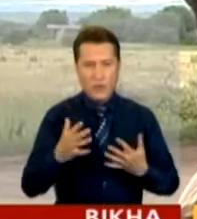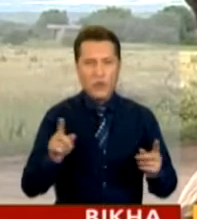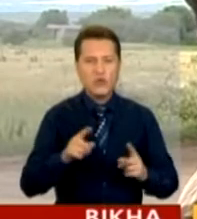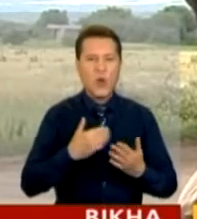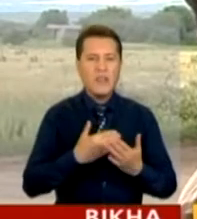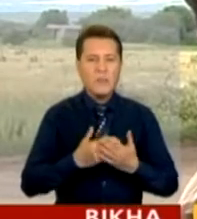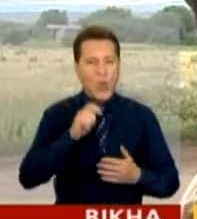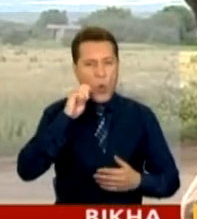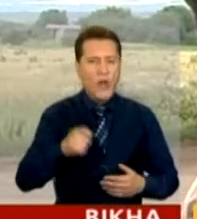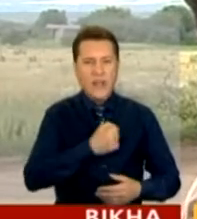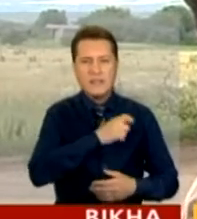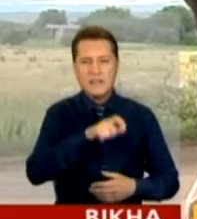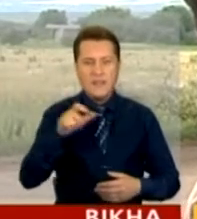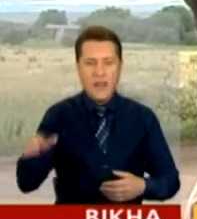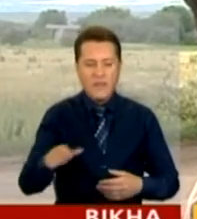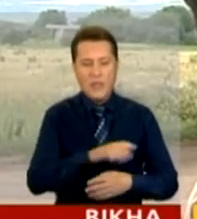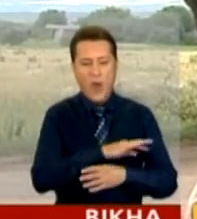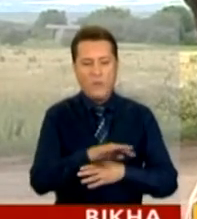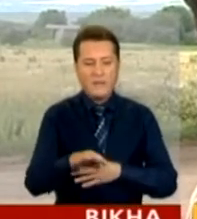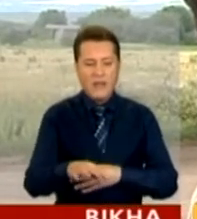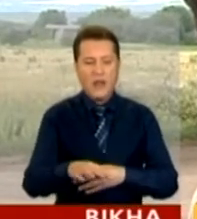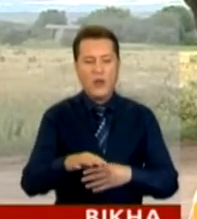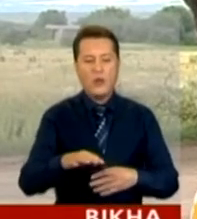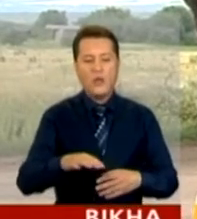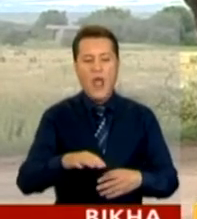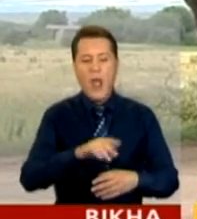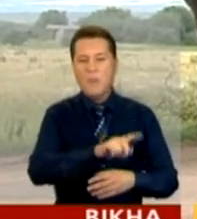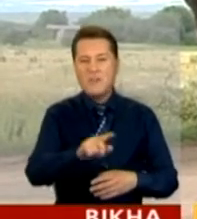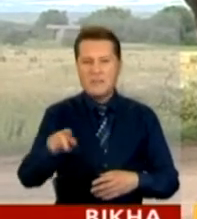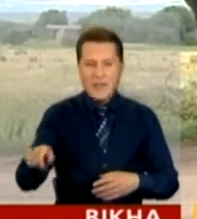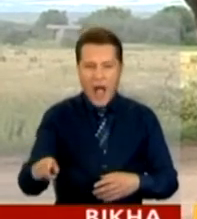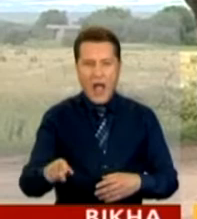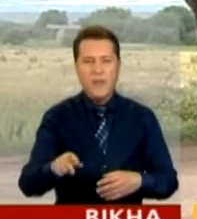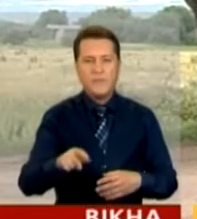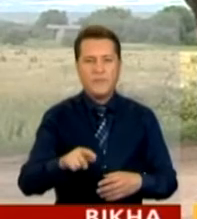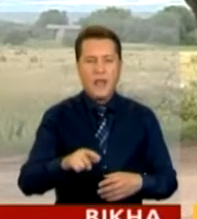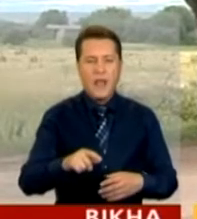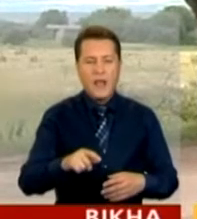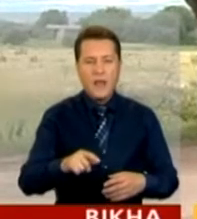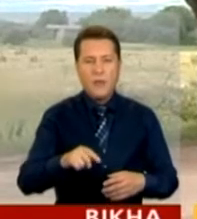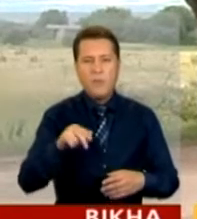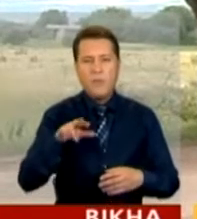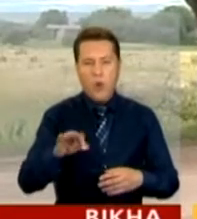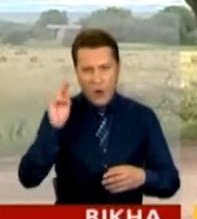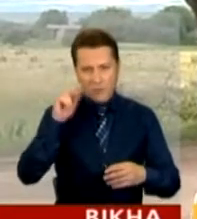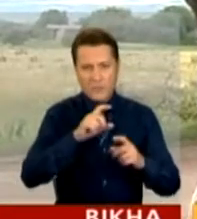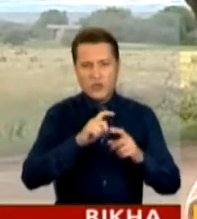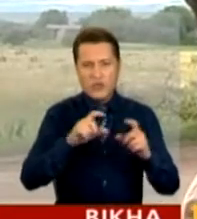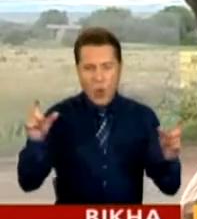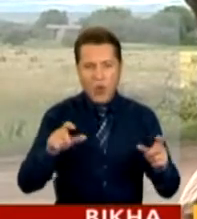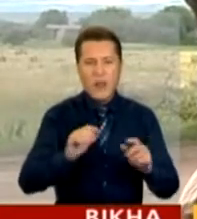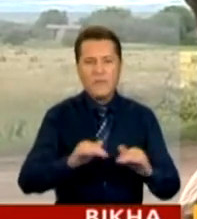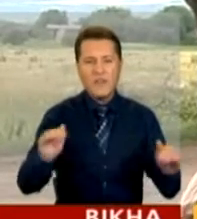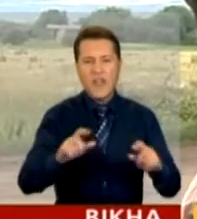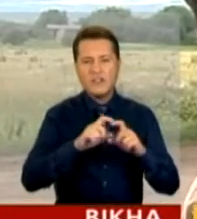українські силовики обстрілюють міста, стріляють по лікувальних закладах, по школах, по дитячих садках.